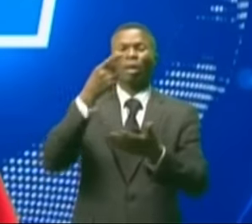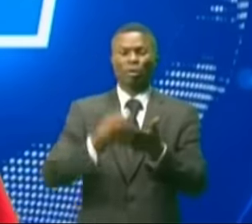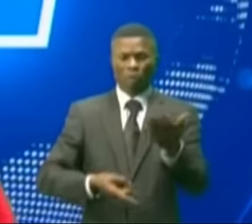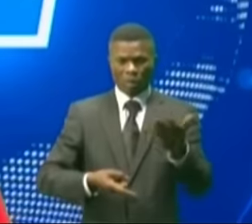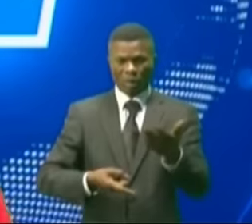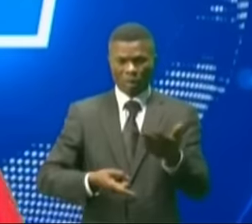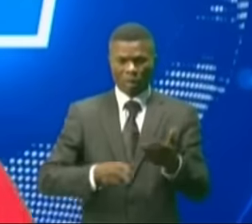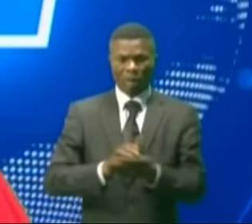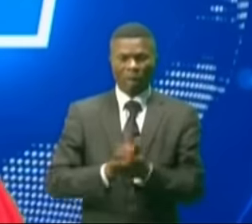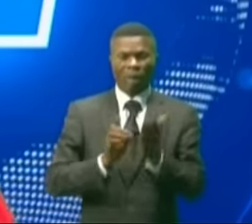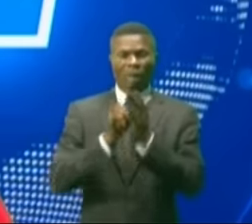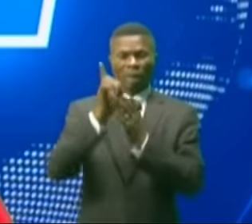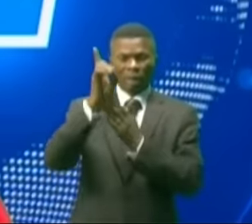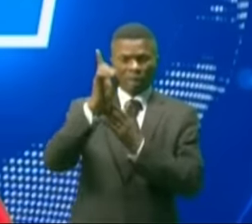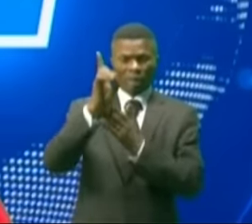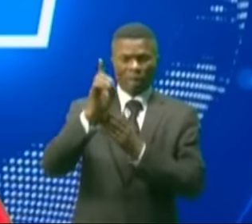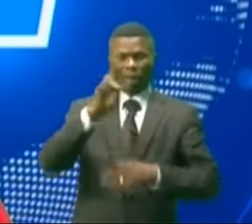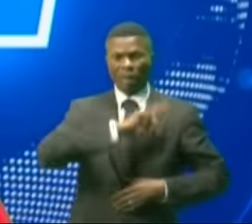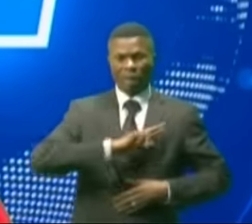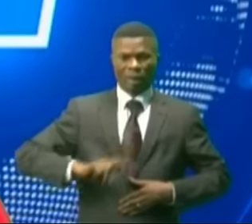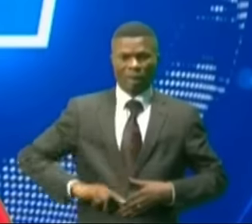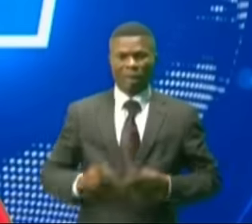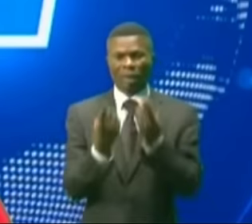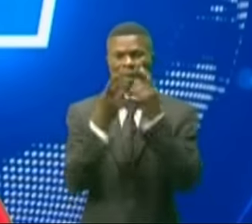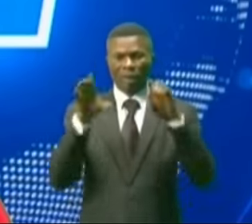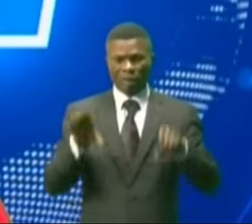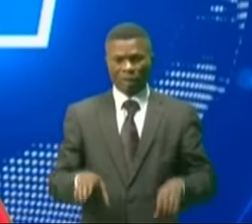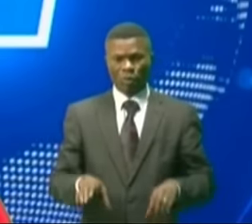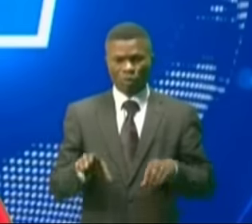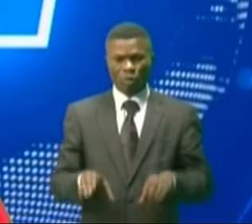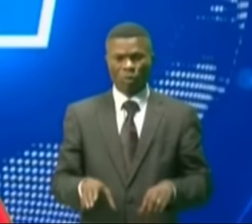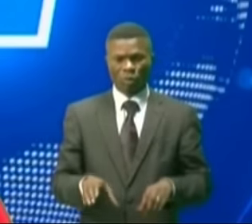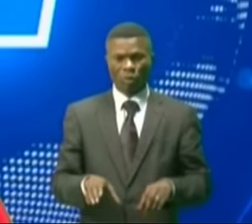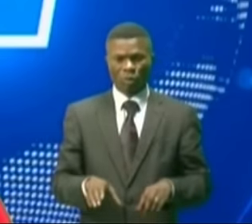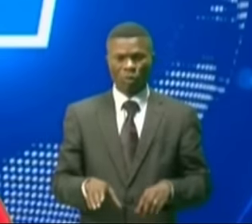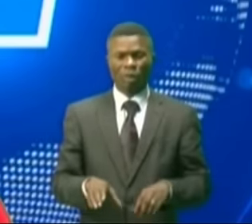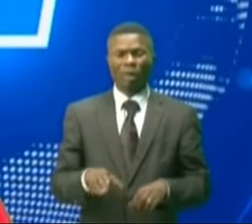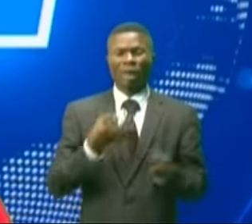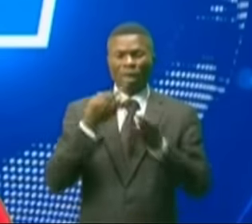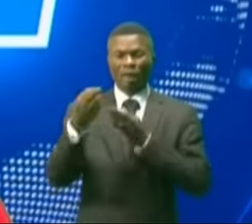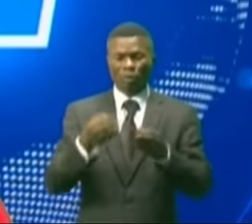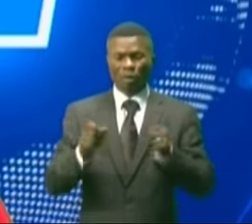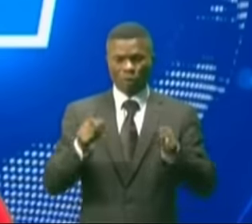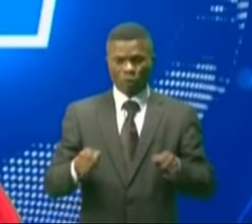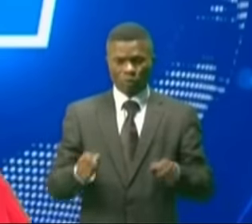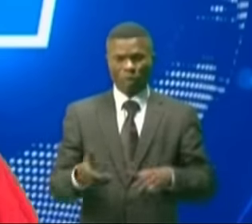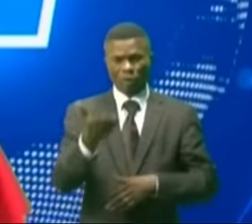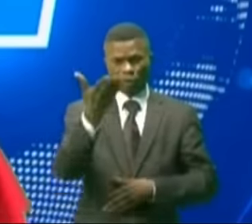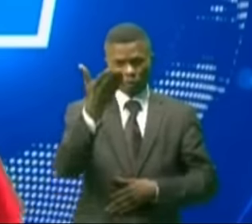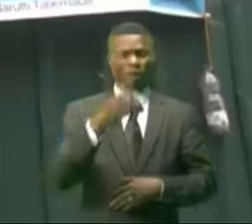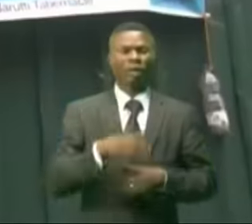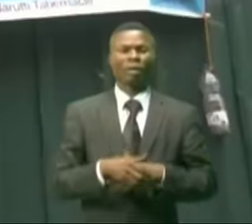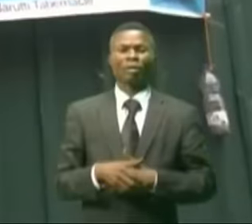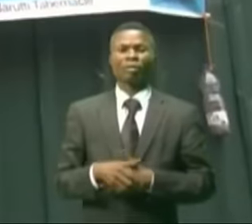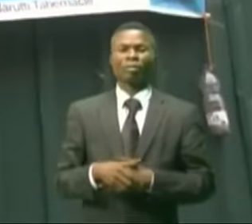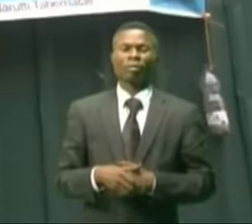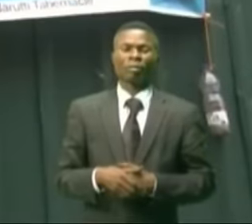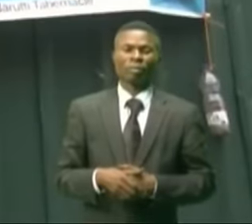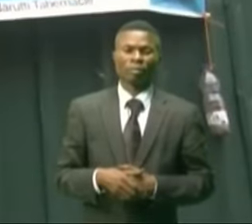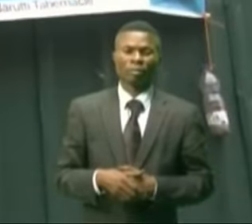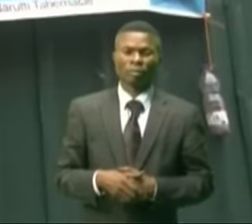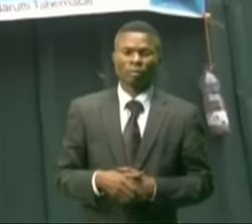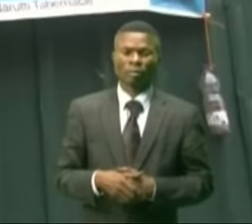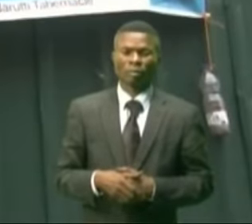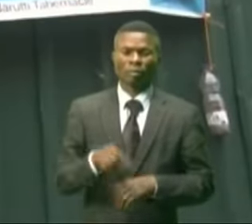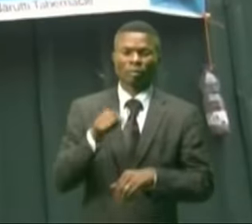débats, l'émergence de la République démocratique du Congo. D'autres détails avec Rodin Panda. Le